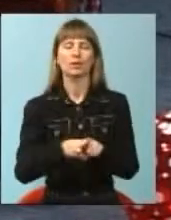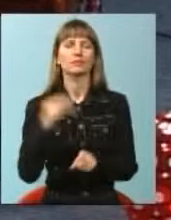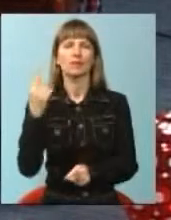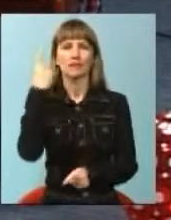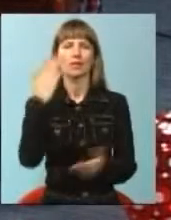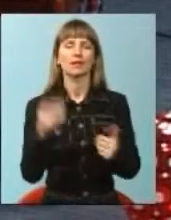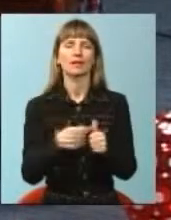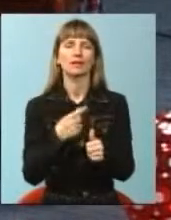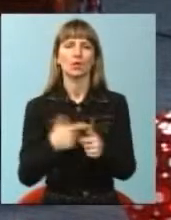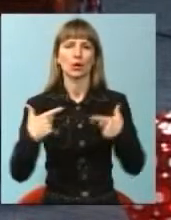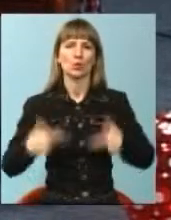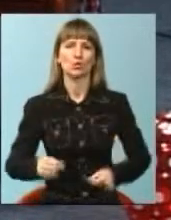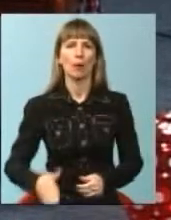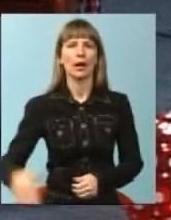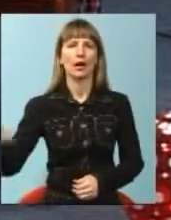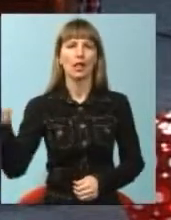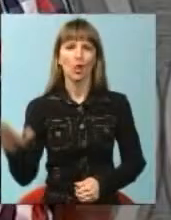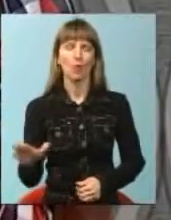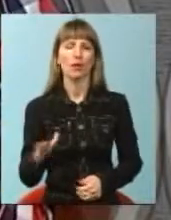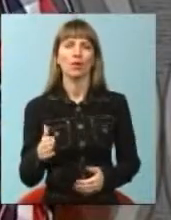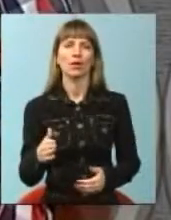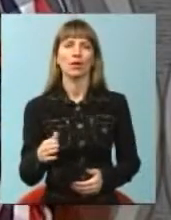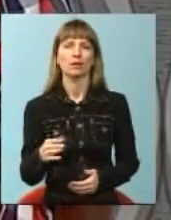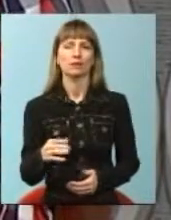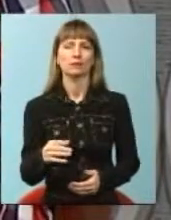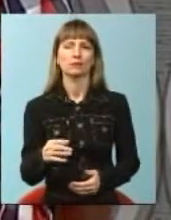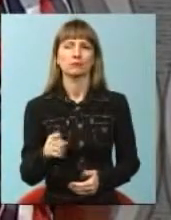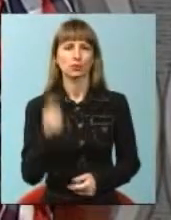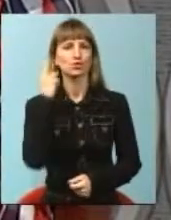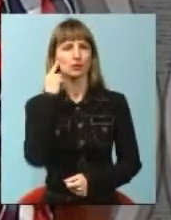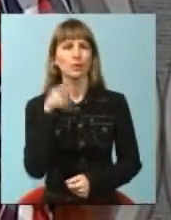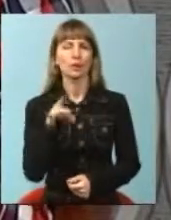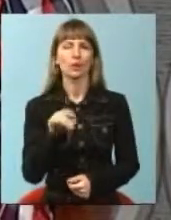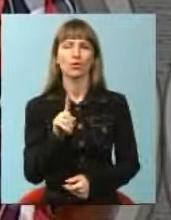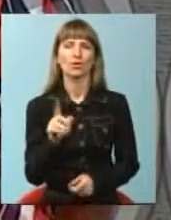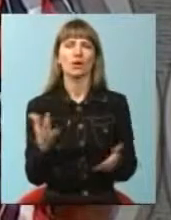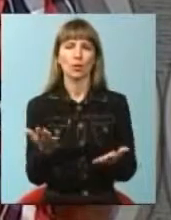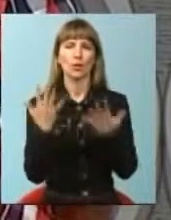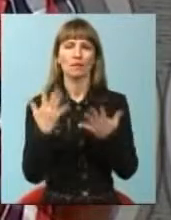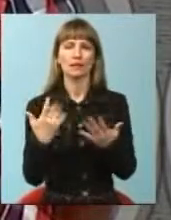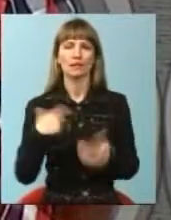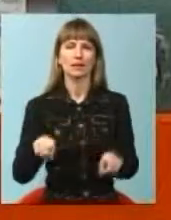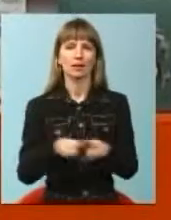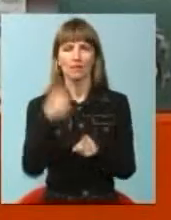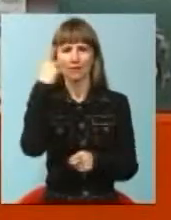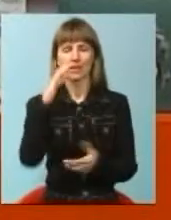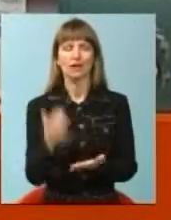винахід, який називається костюм-крило. Чи чула ти щось про нього, чи як ти уявляєш собі такий